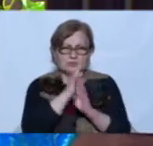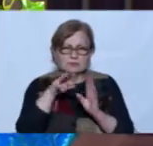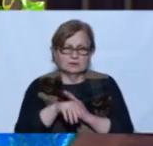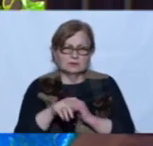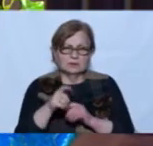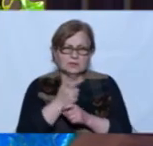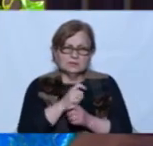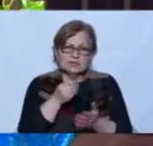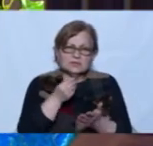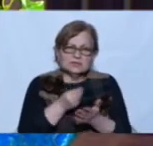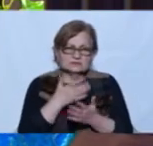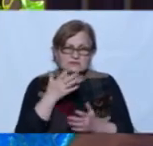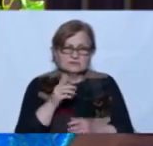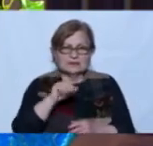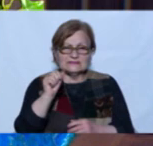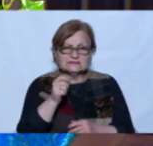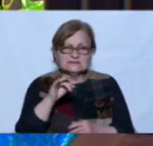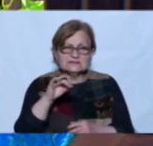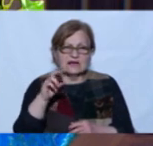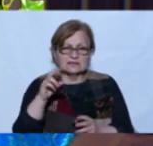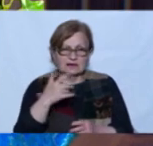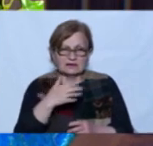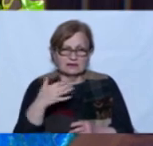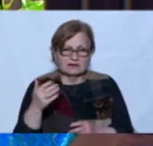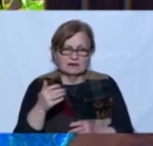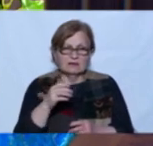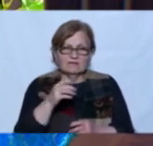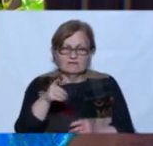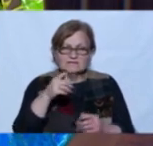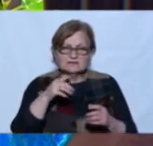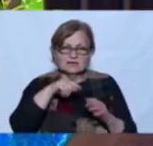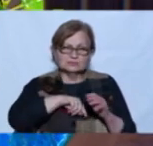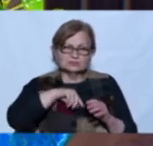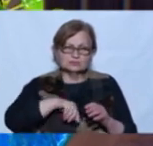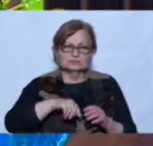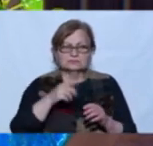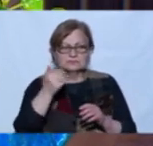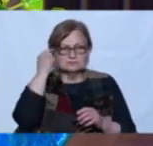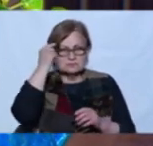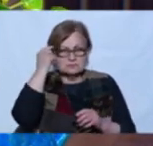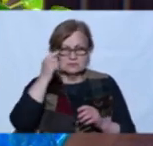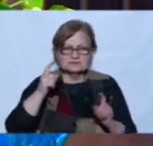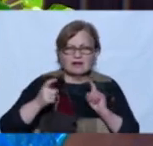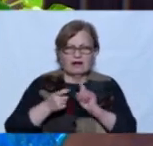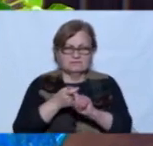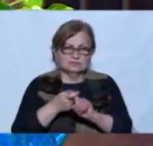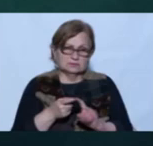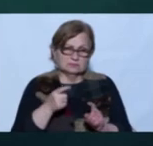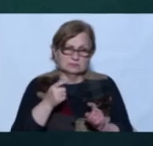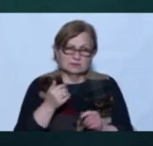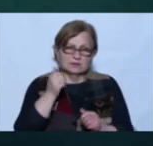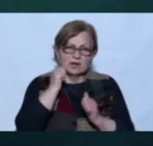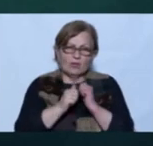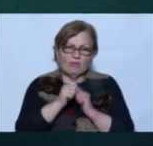არის ძვირფასი იარაღი, რომელიც ბუნებას ზედ გამოუჭრია ადამიანის სულსა და ხორცზე, მის ფსიქოლოგიურ და ფიზიოლოგიურ აგებულებაზე.